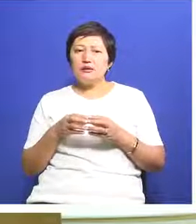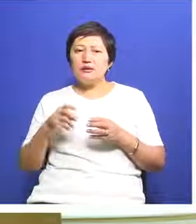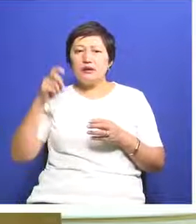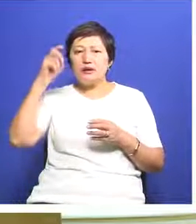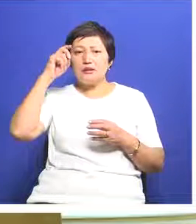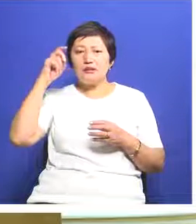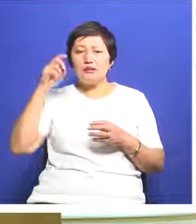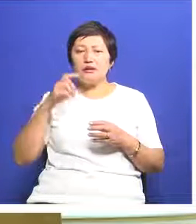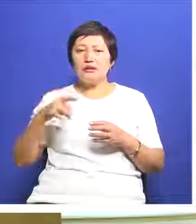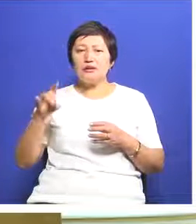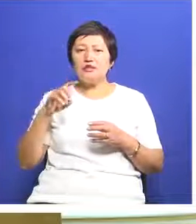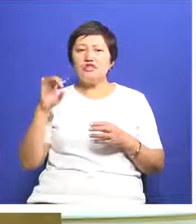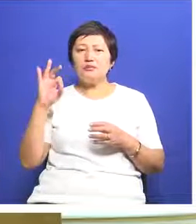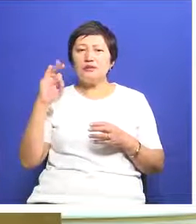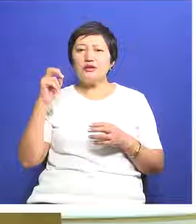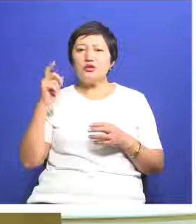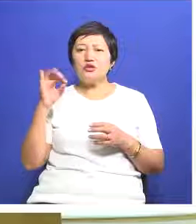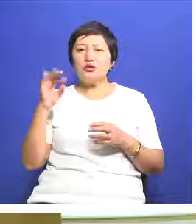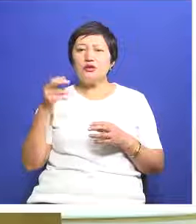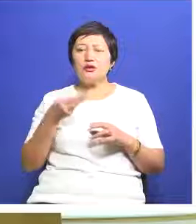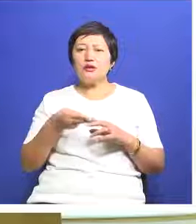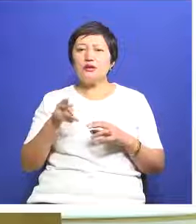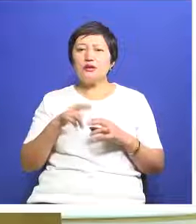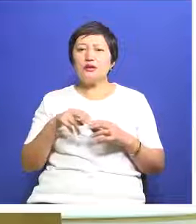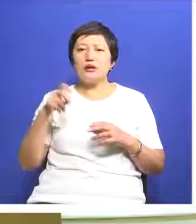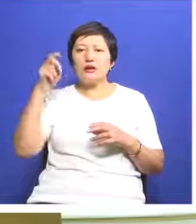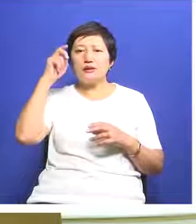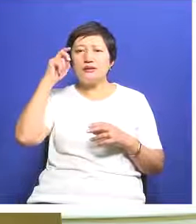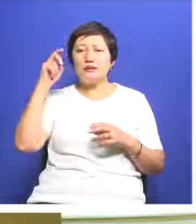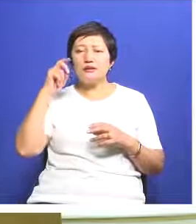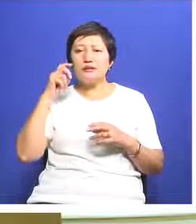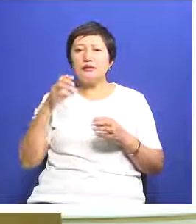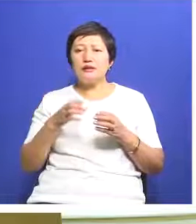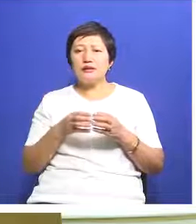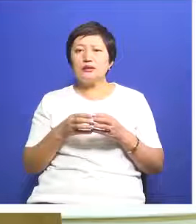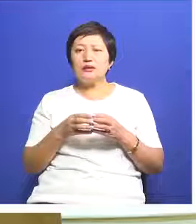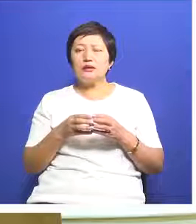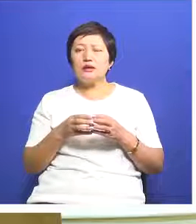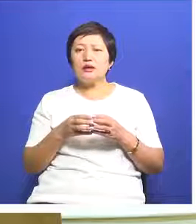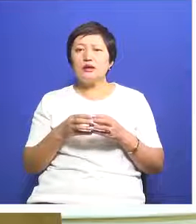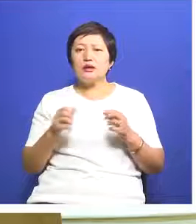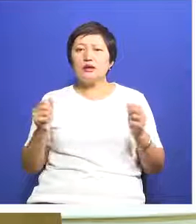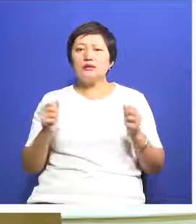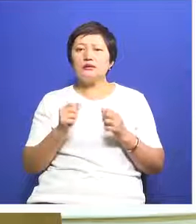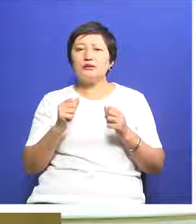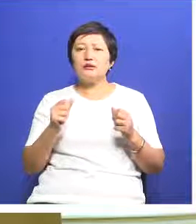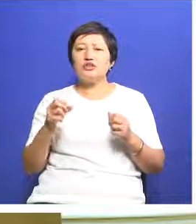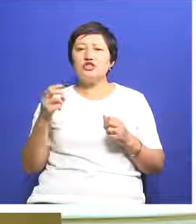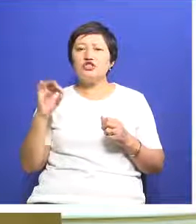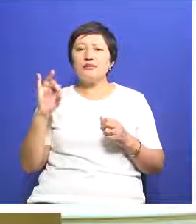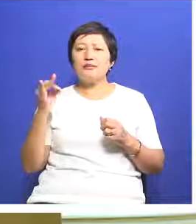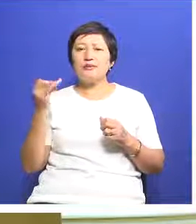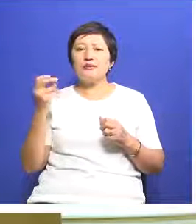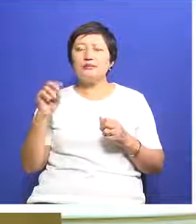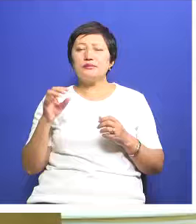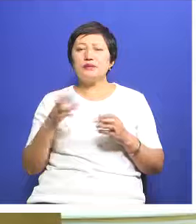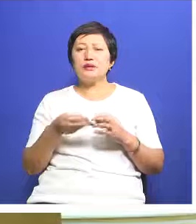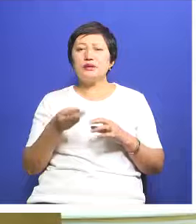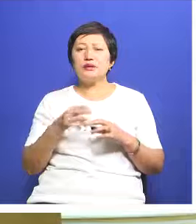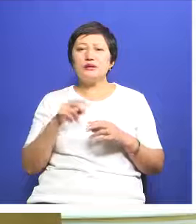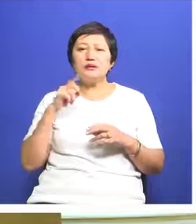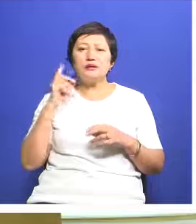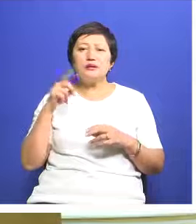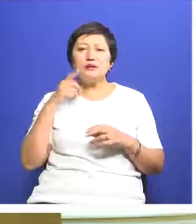қазақстан республикасы чемпионатының жүлдегері қазақстан күресін қазақ күресін облыс чемпионы қазақстан республикасы жастар